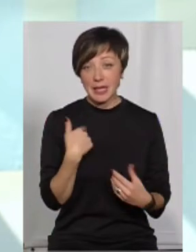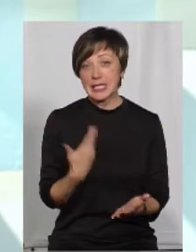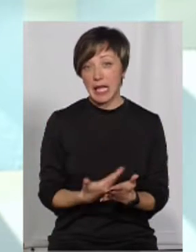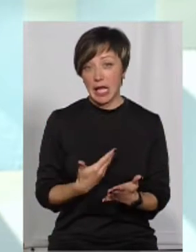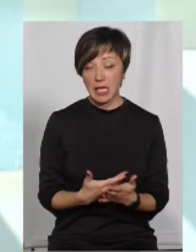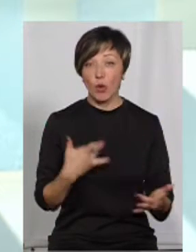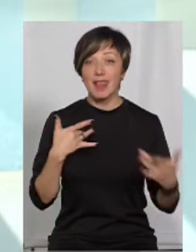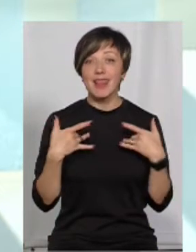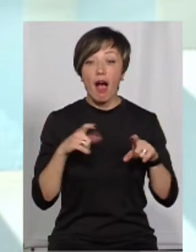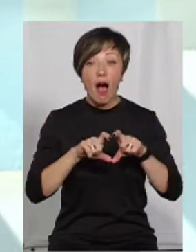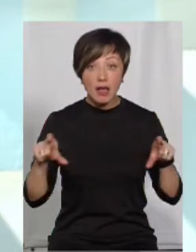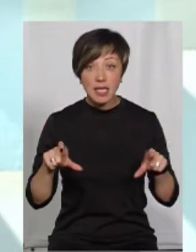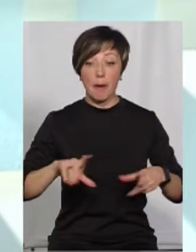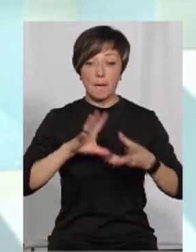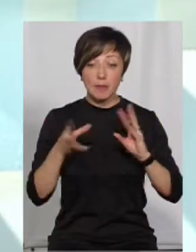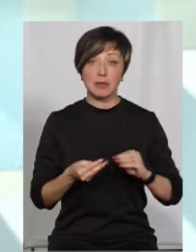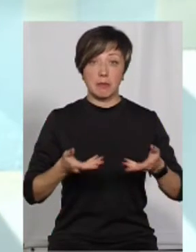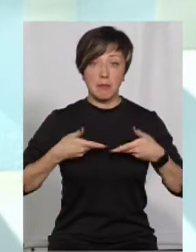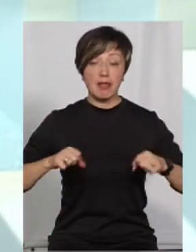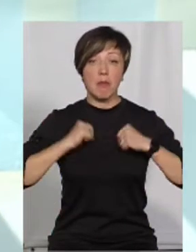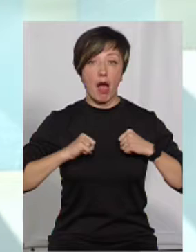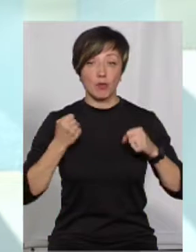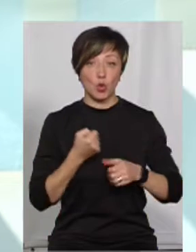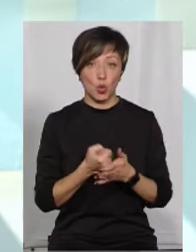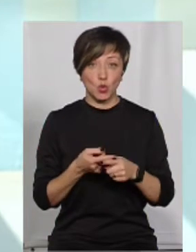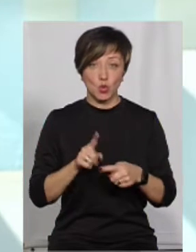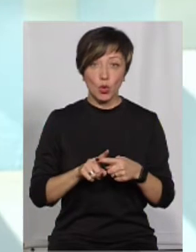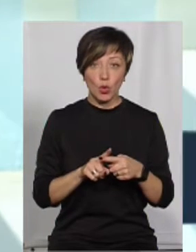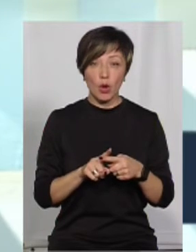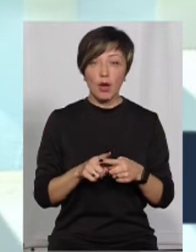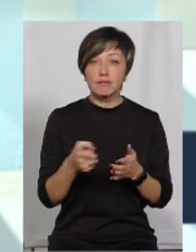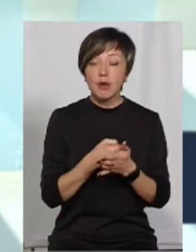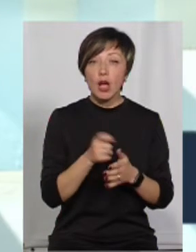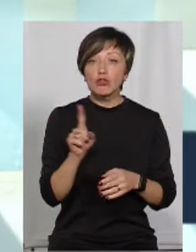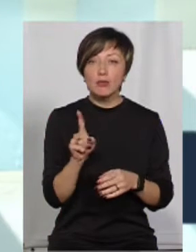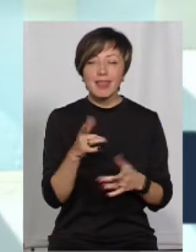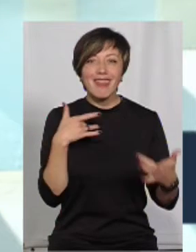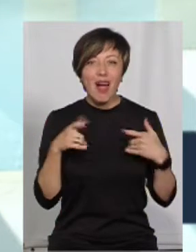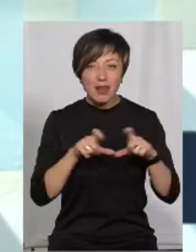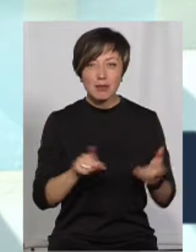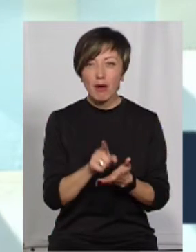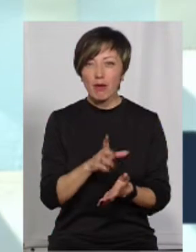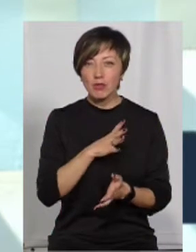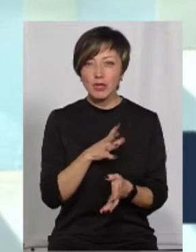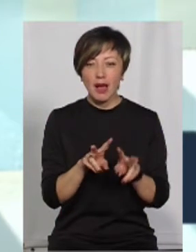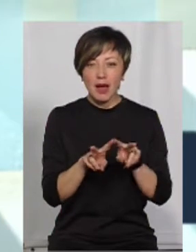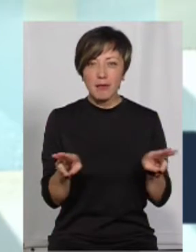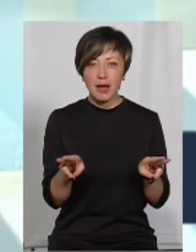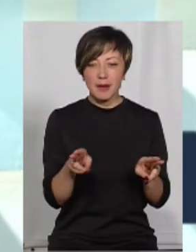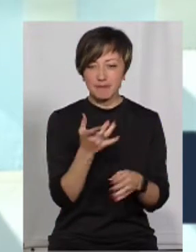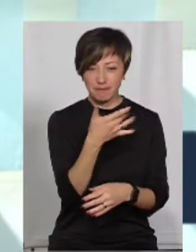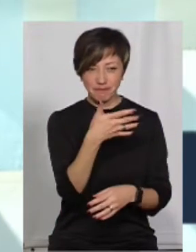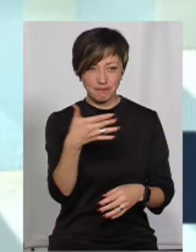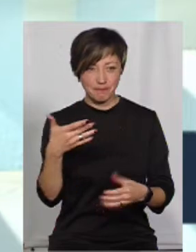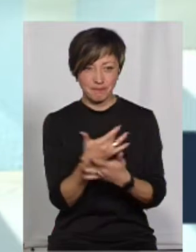Мені здається, що театр, і, в принципі, ми намагаємось до того йти. Мені здається, що театр має бути, знаєте, як такий слайоний пірог.